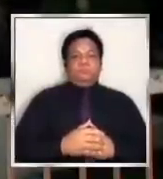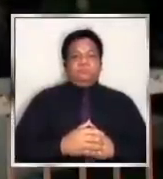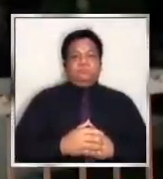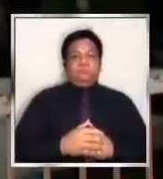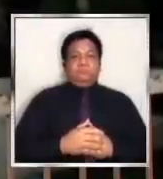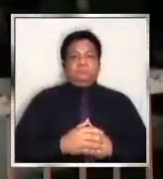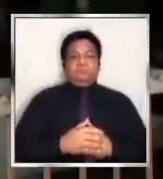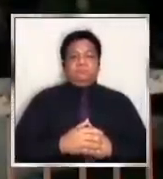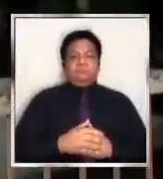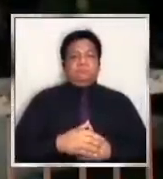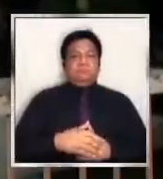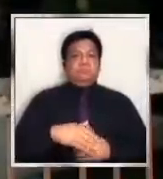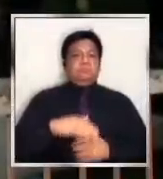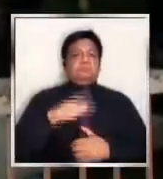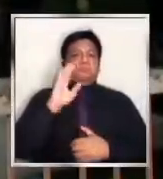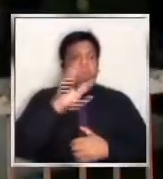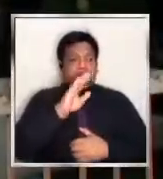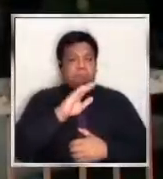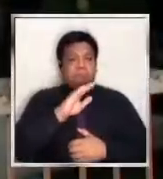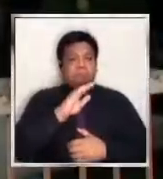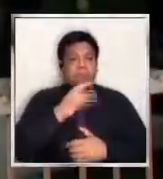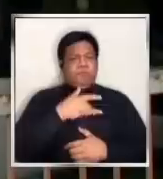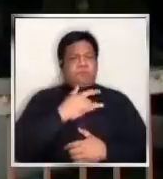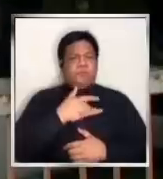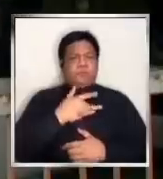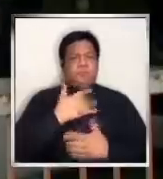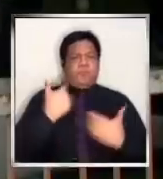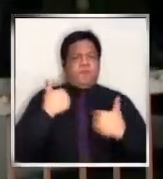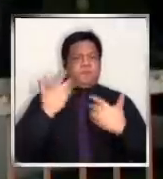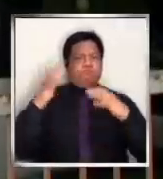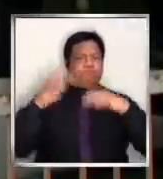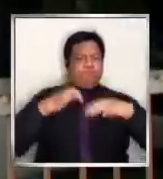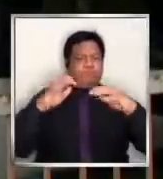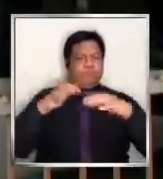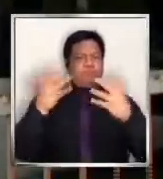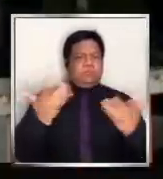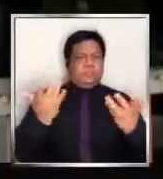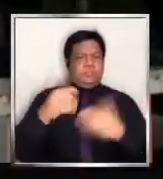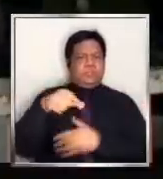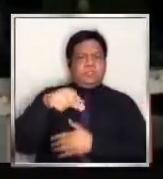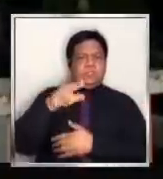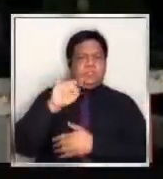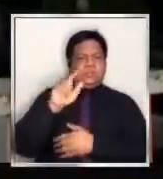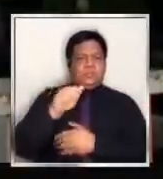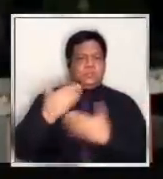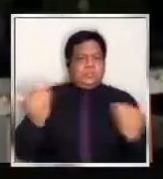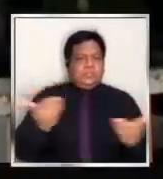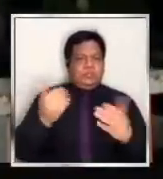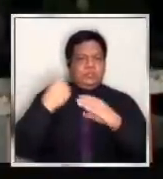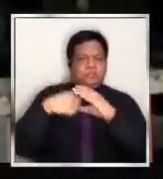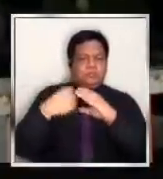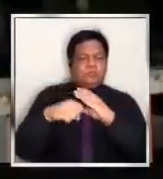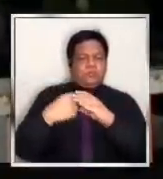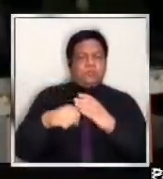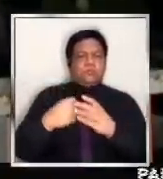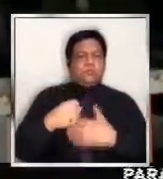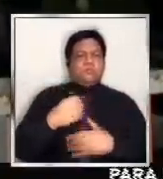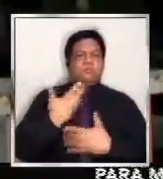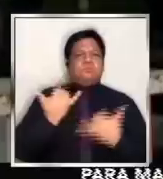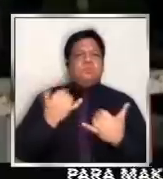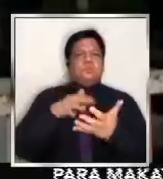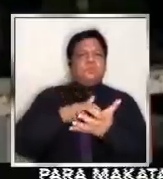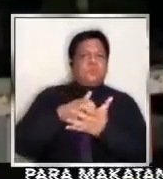Pia Evan, ramdam na nga ang bagyong Quinta dito sa Camarines Sur. Sa ngayon, mahina yung nararanasan natin ng mga pag-ulan,